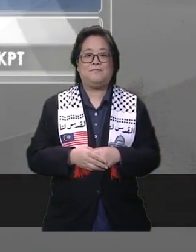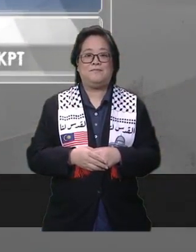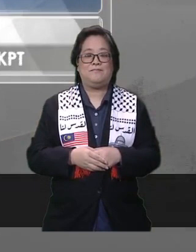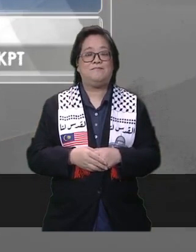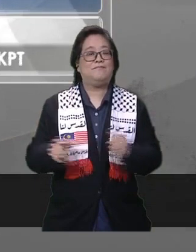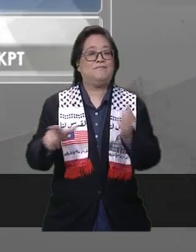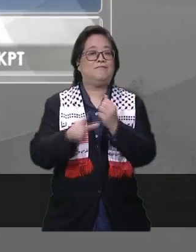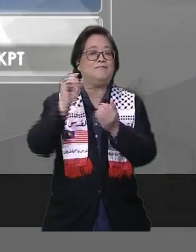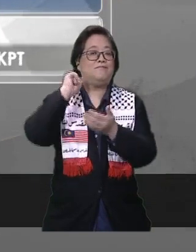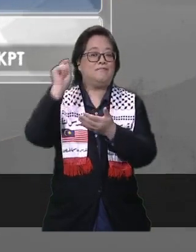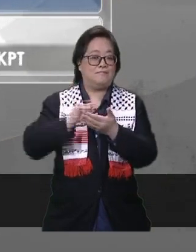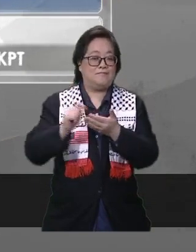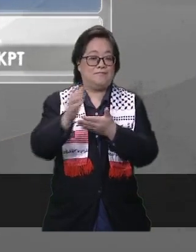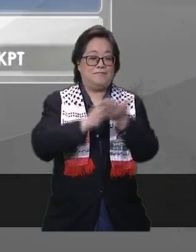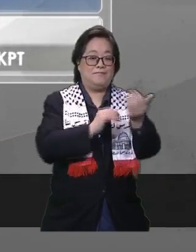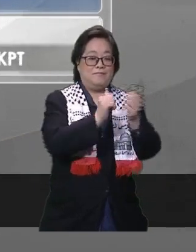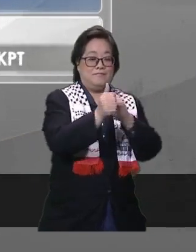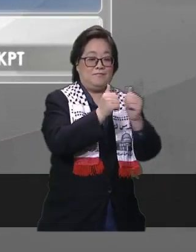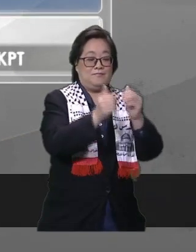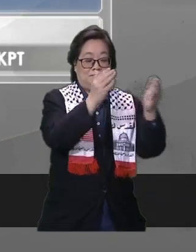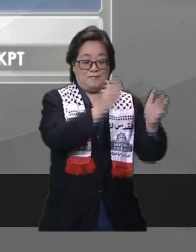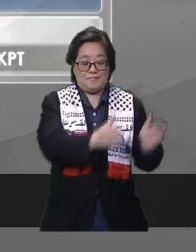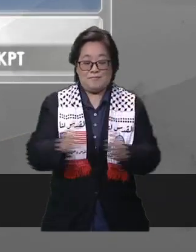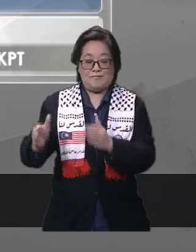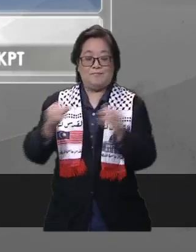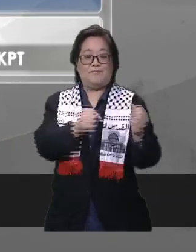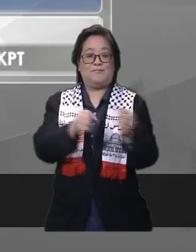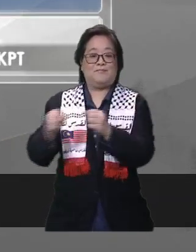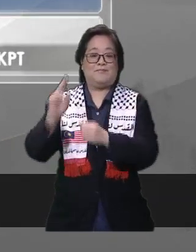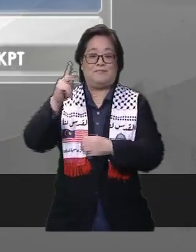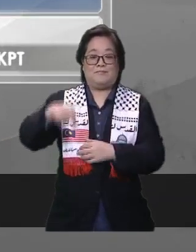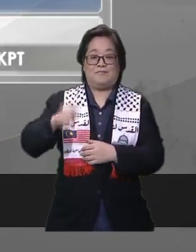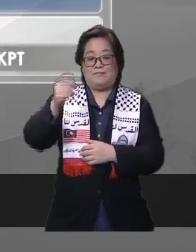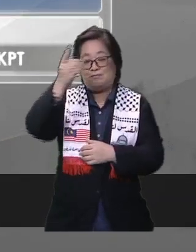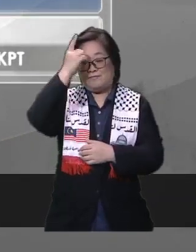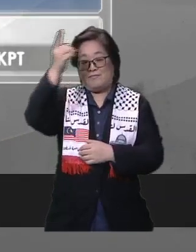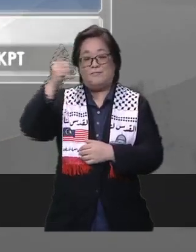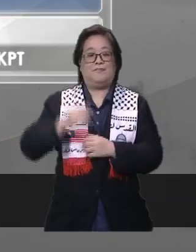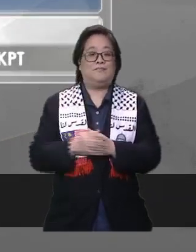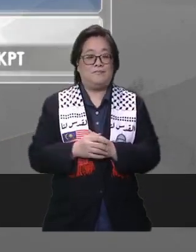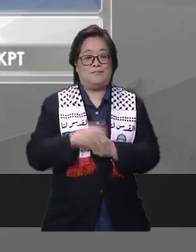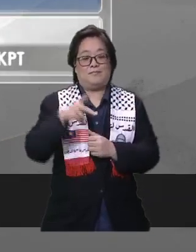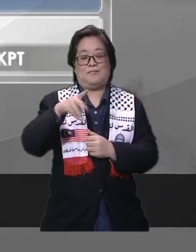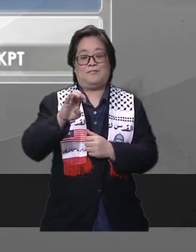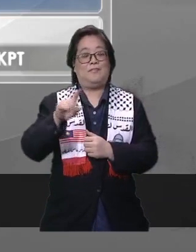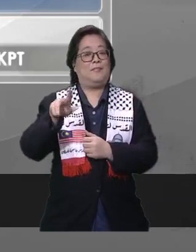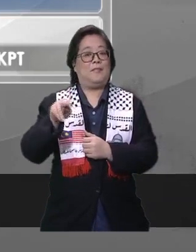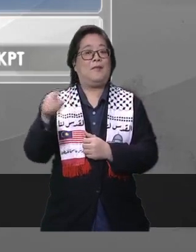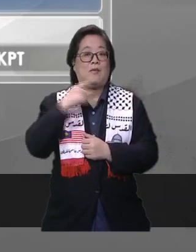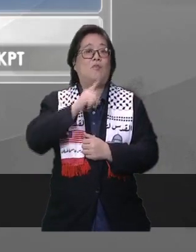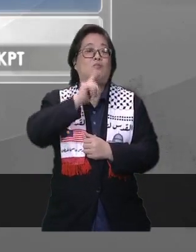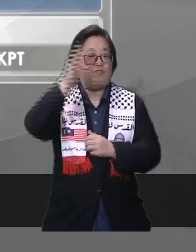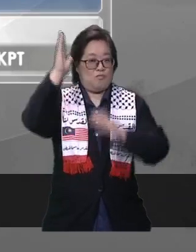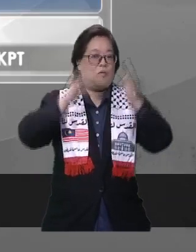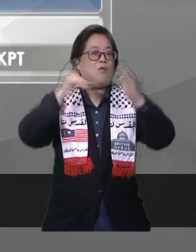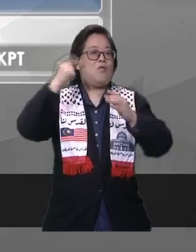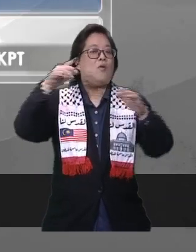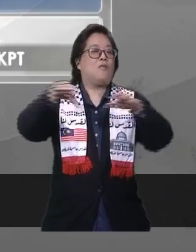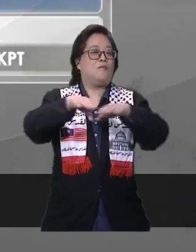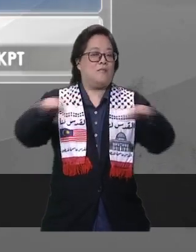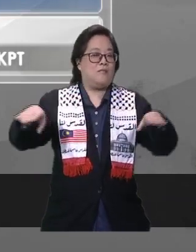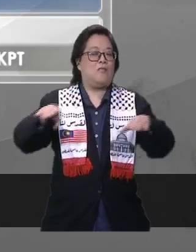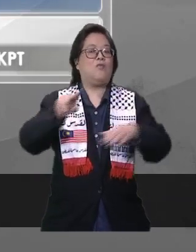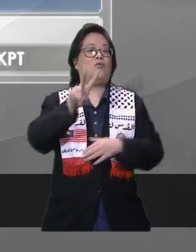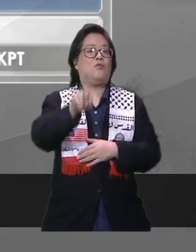Timbalan Setiausaha Seksyen Sukan Bahagian Perancangan Strategik KPT Datuk Dr. Pekan Ramli berkata, Malaysia sepatutnya menjadi tuan rumah